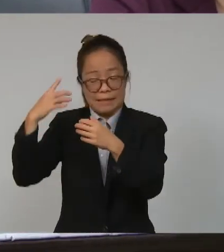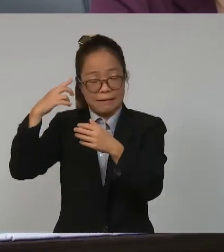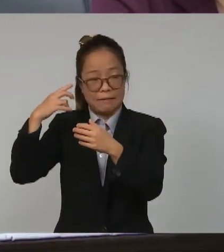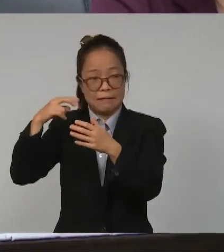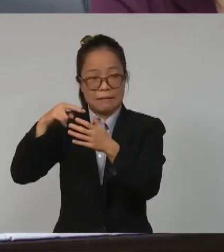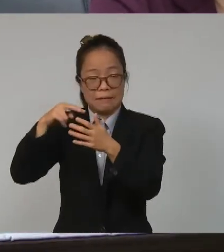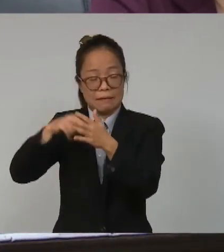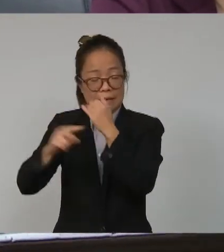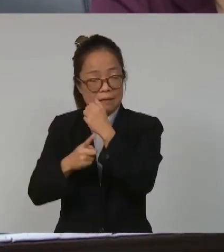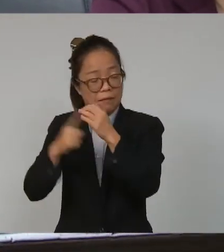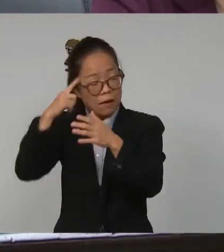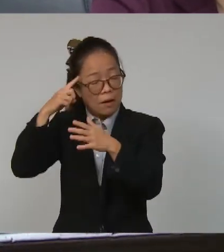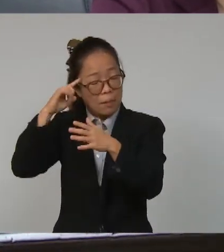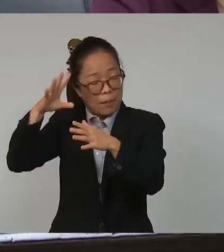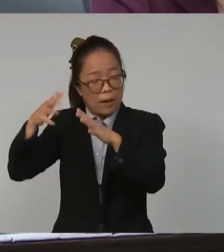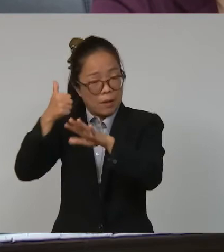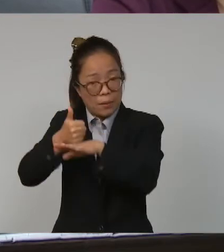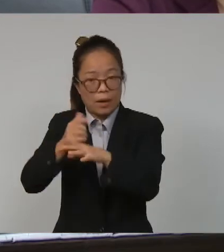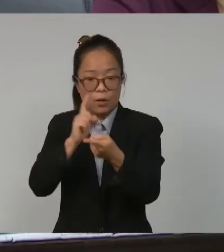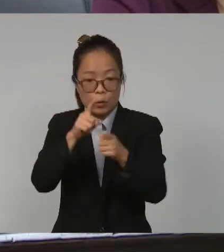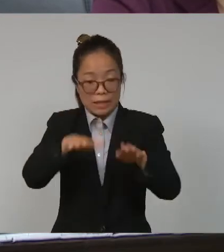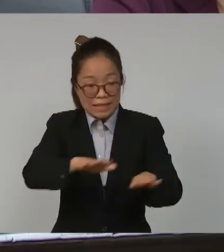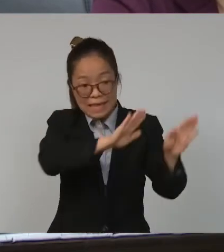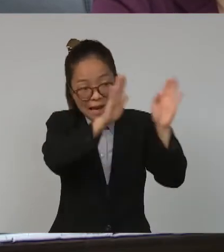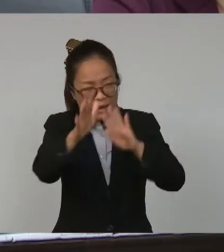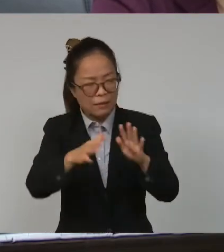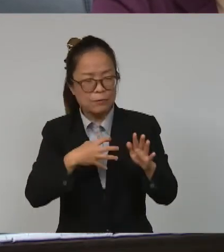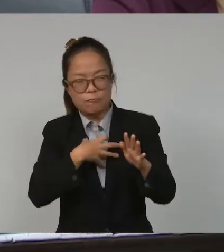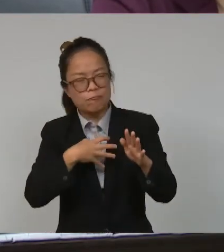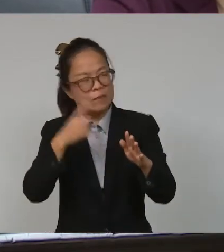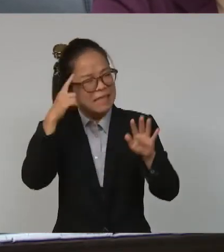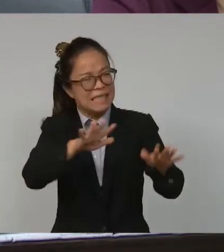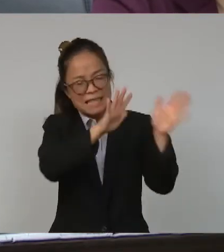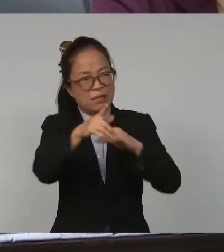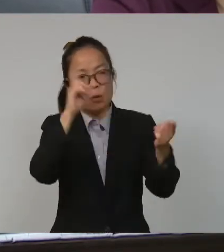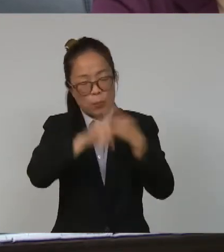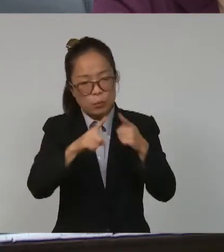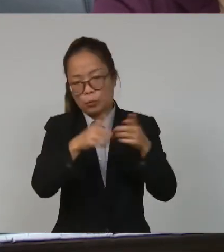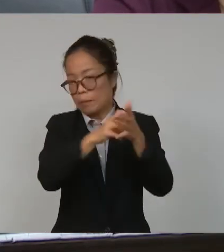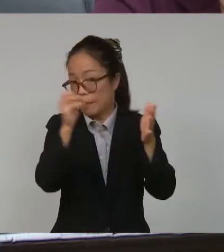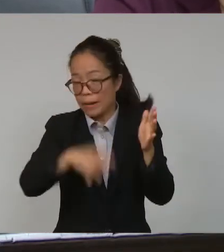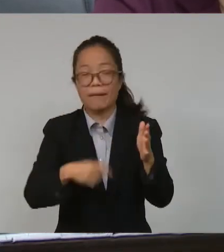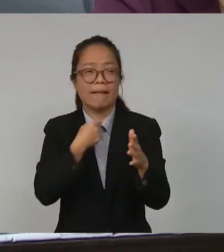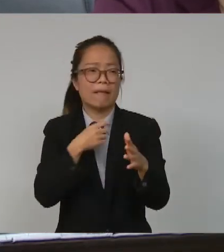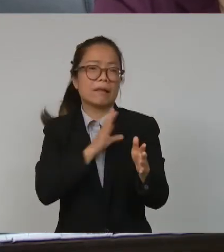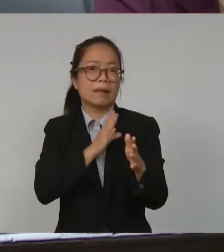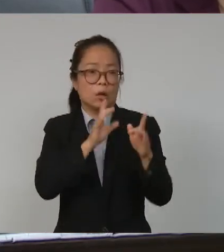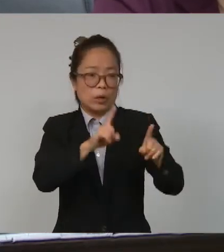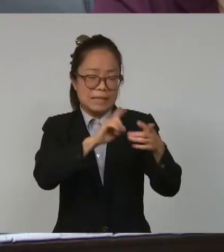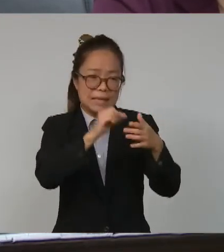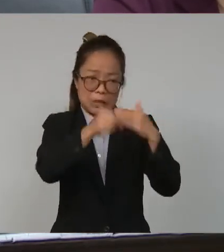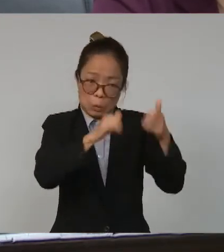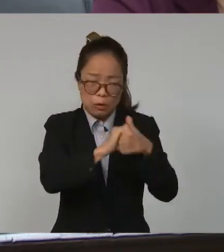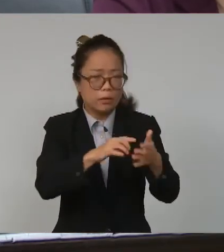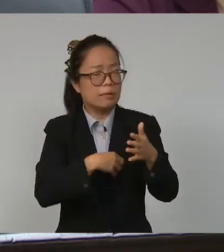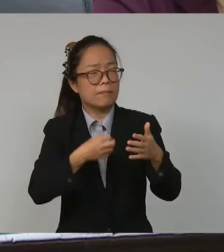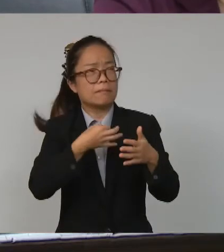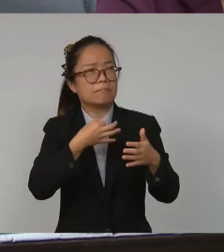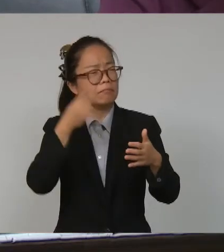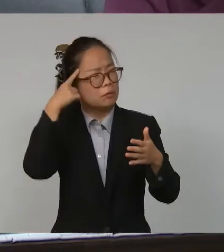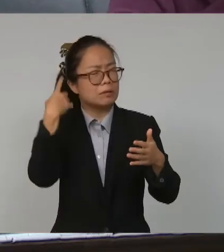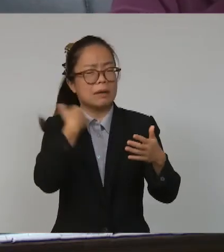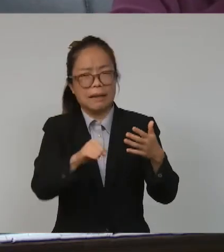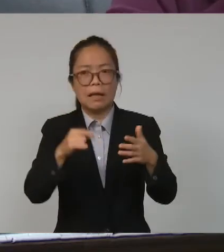啊，就包含着对现状的否决了啊，就说对现状的条文，可能大家不满意，所以我提出一个立法原